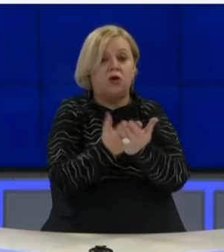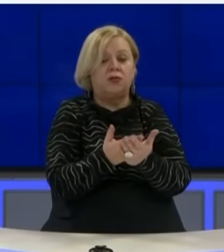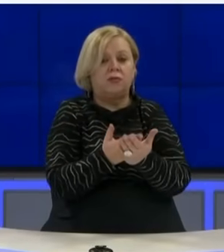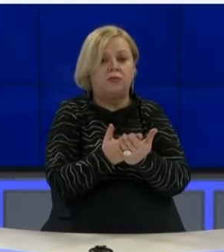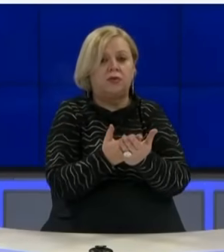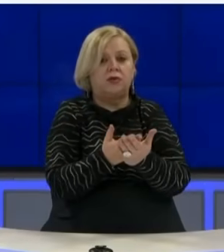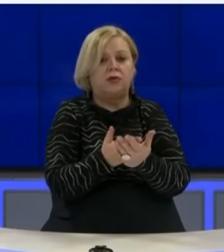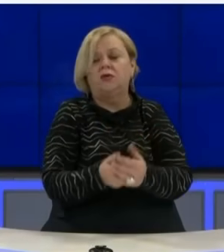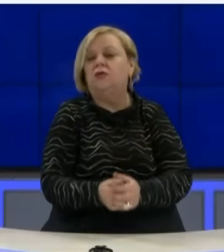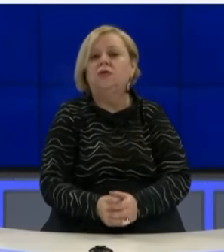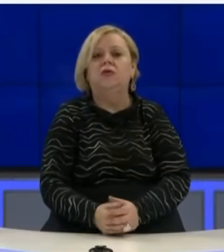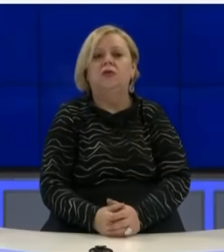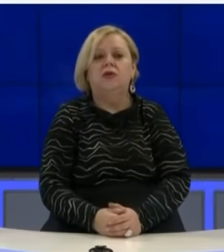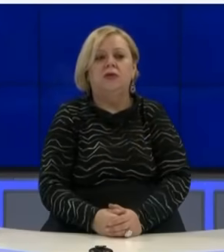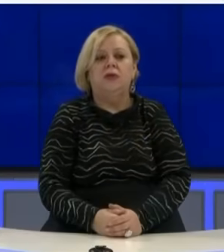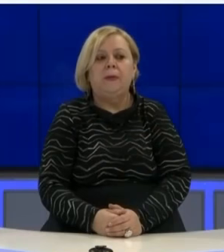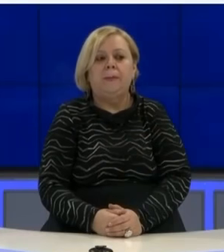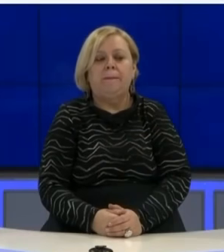që